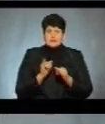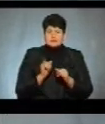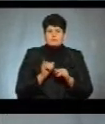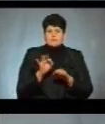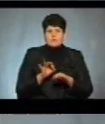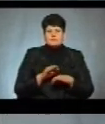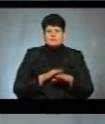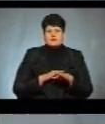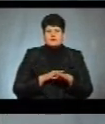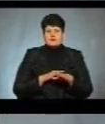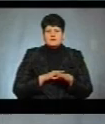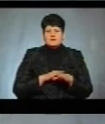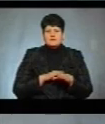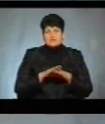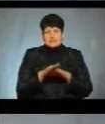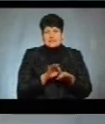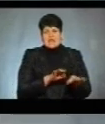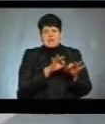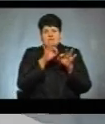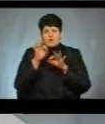про здійснення евакуації автомобілів.